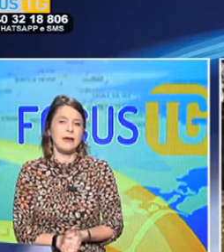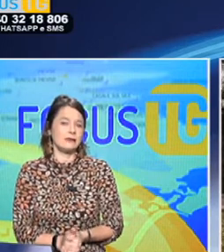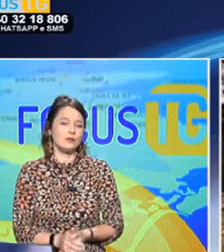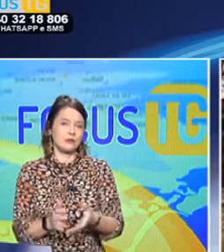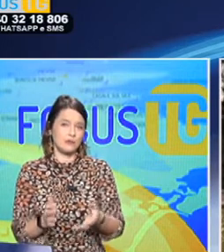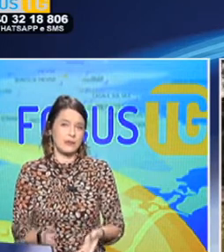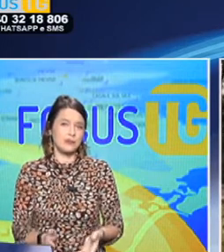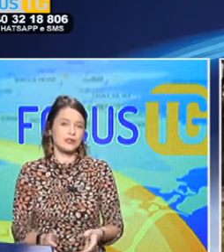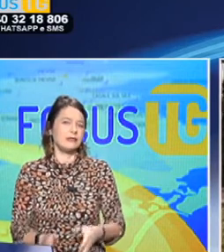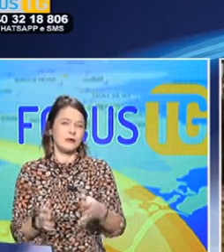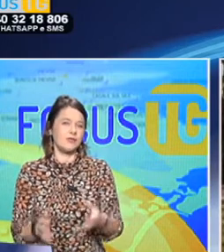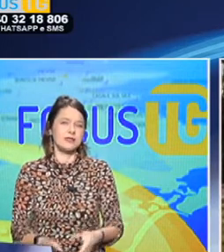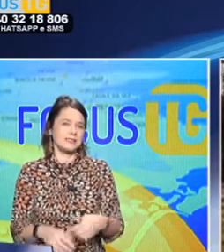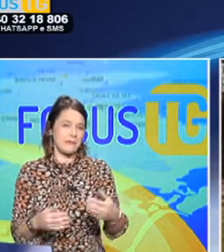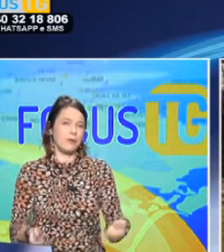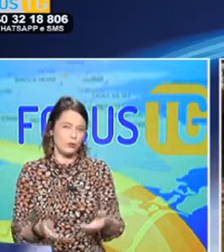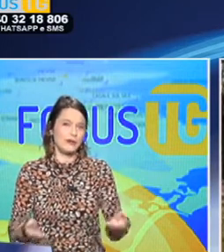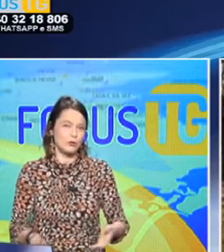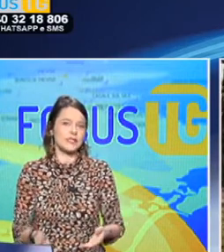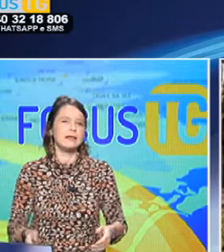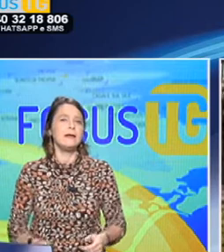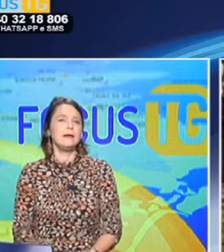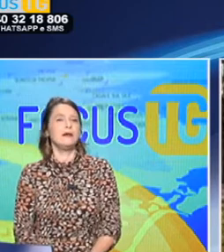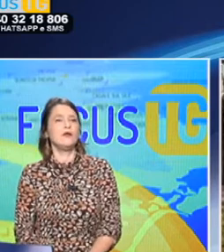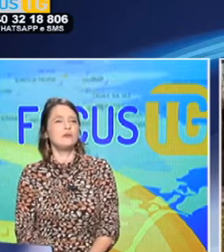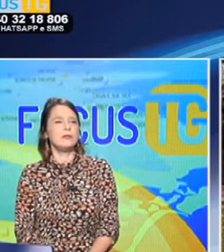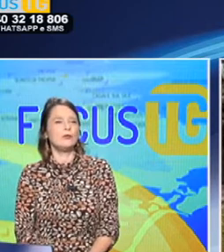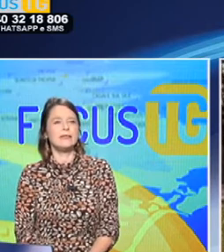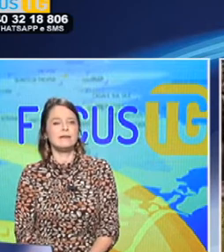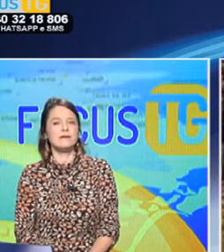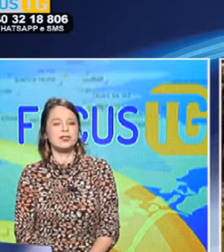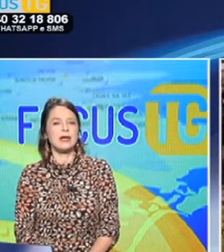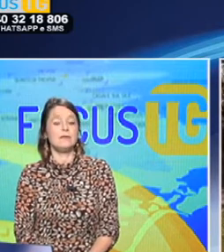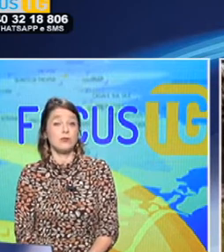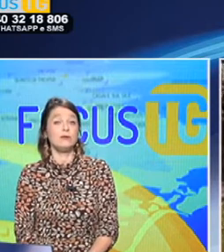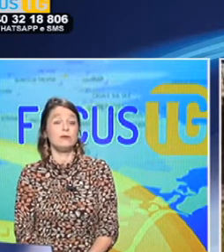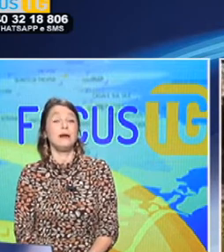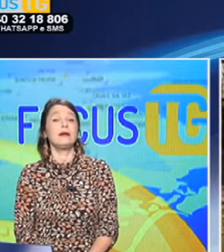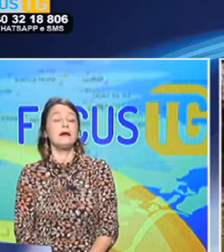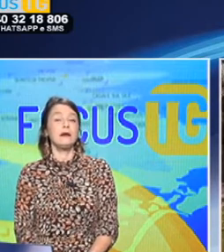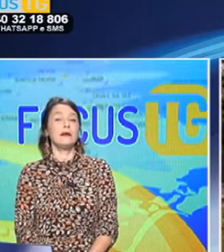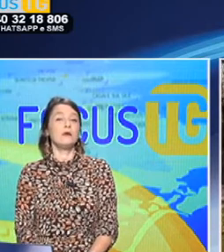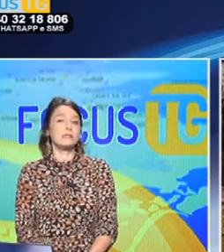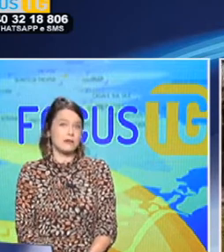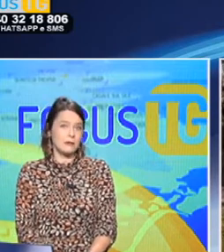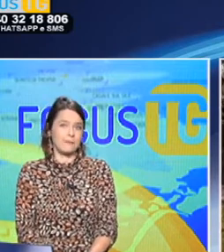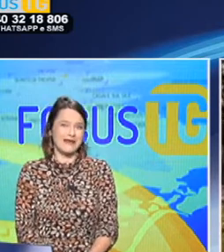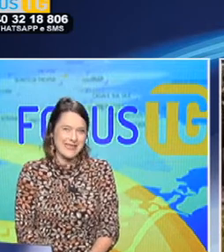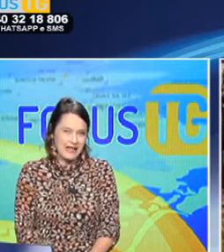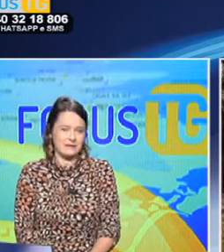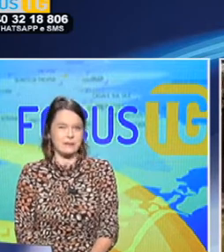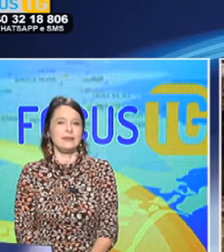Euganea, ha tenuto alle 11.30 la conferenza stampa appunto per illustrare tutti i dati vaccinali. Per quanto riguarda la